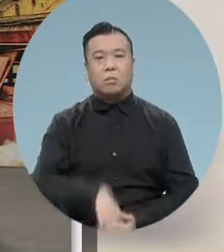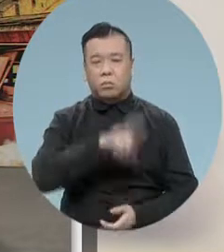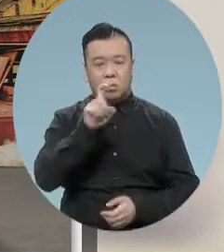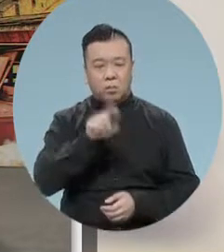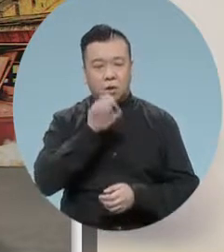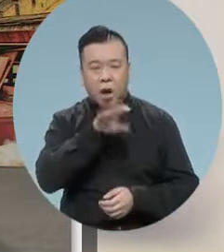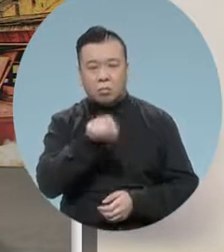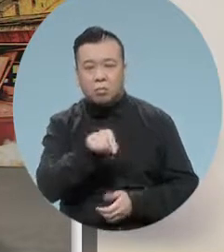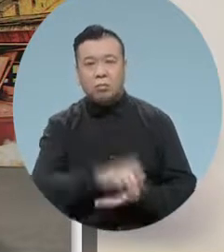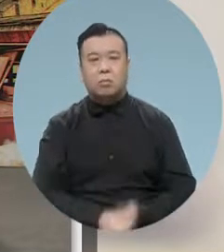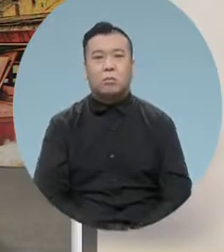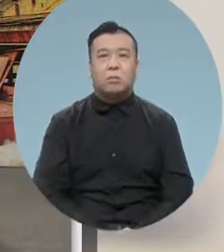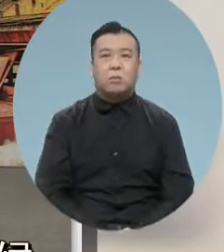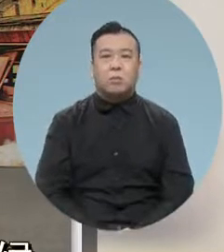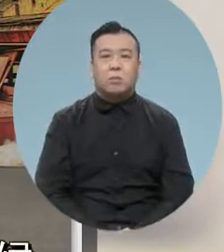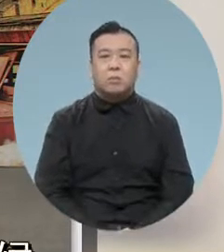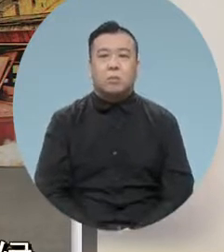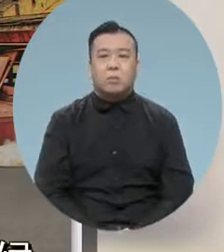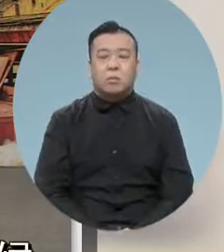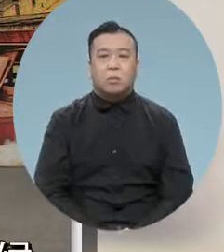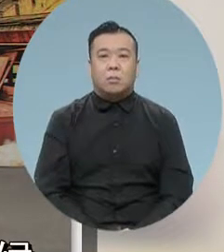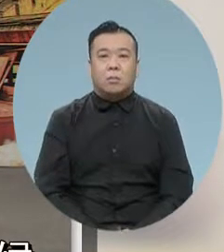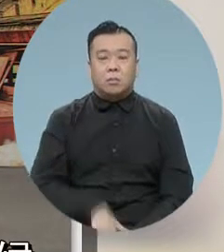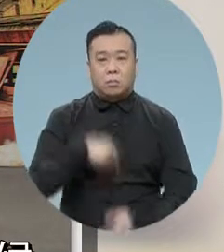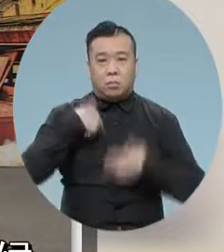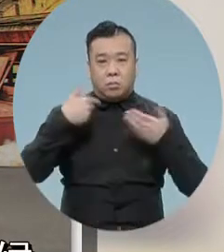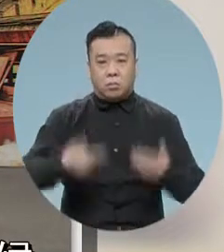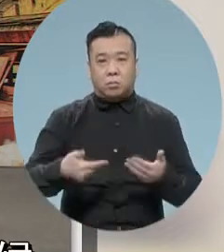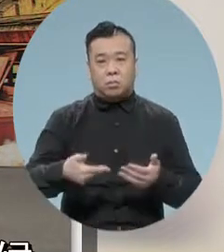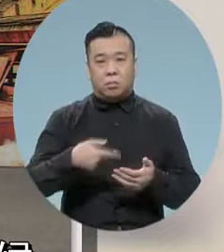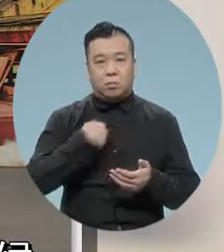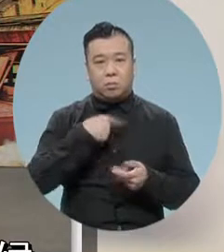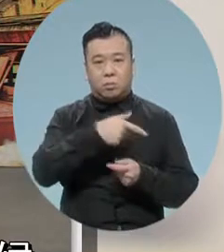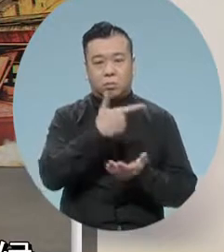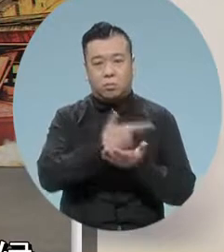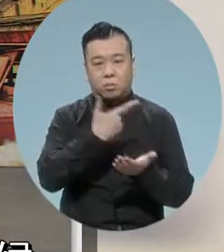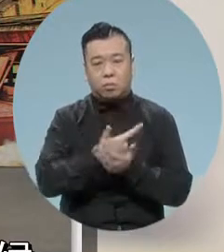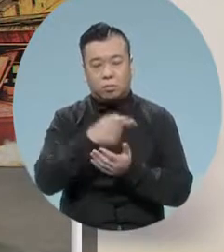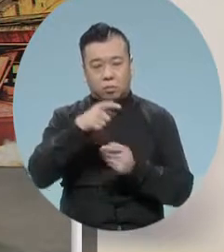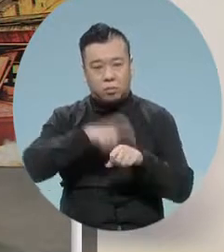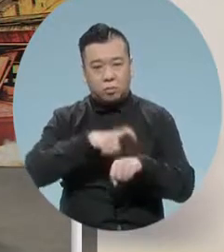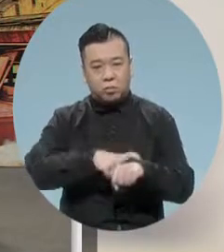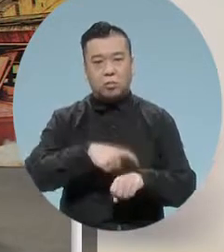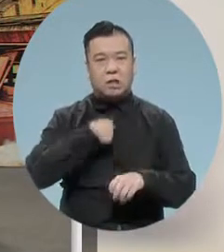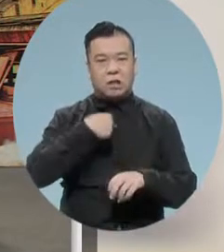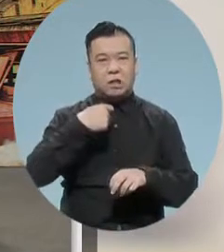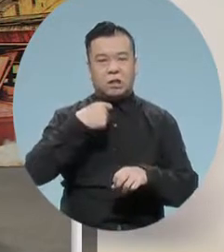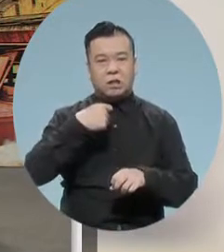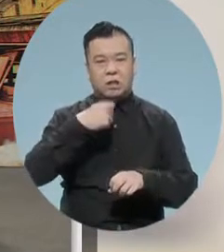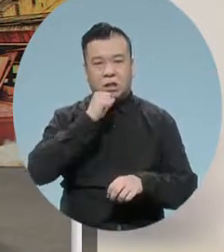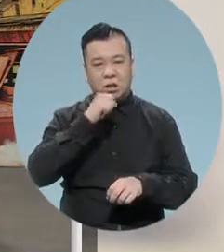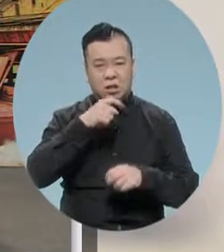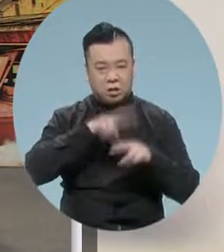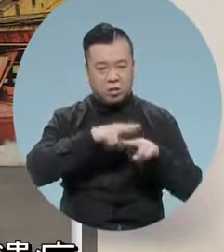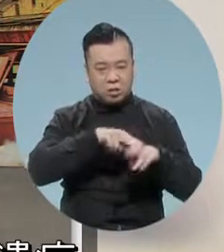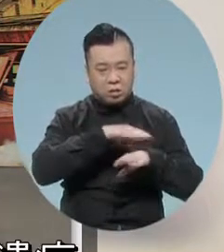講啲咩出嚟咧？一方面咧，我哋而家香港係喺呢個關鍵時候咧，或多或少我哋有國